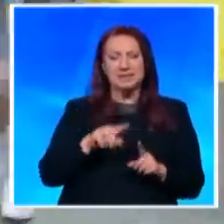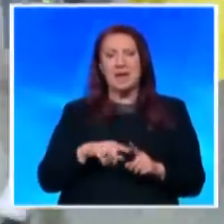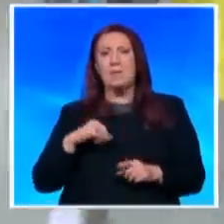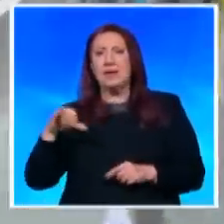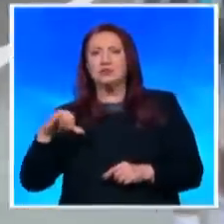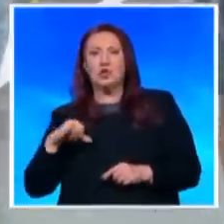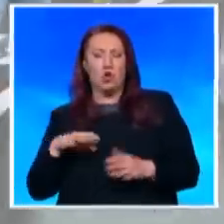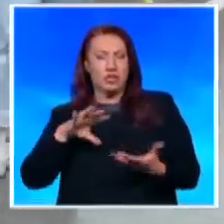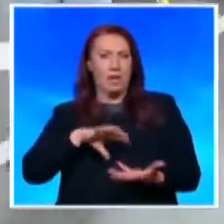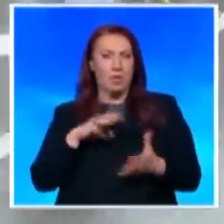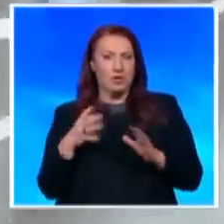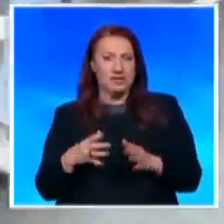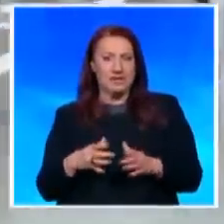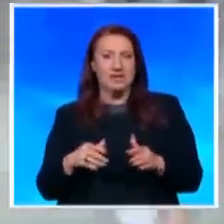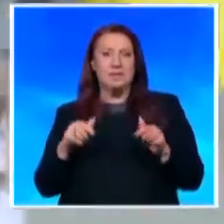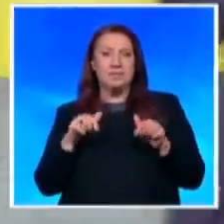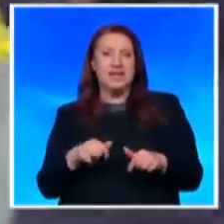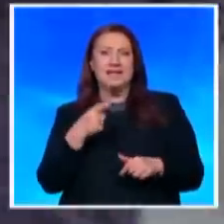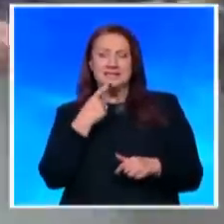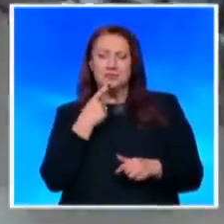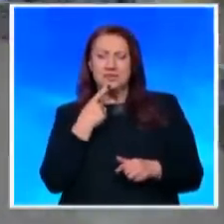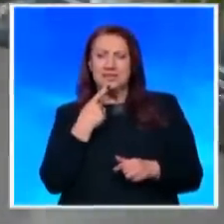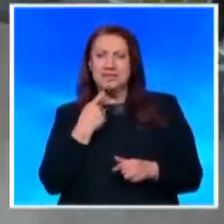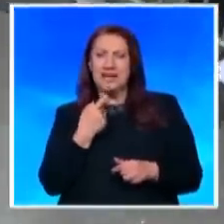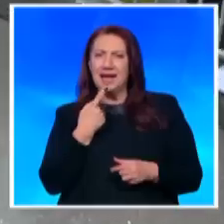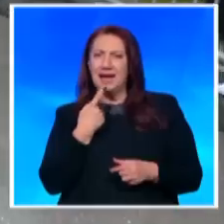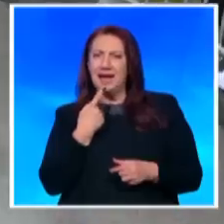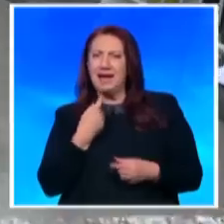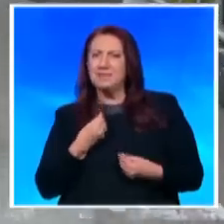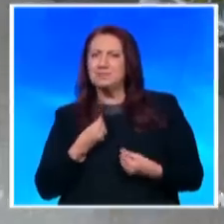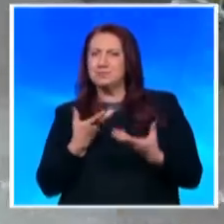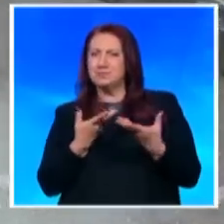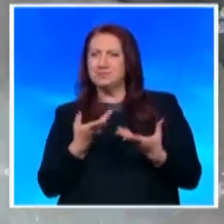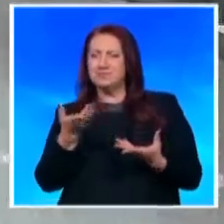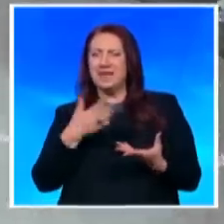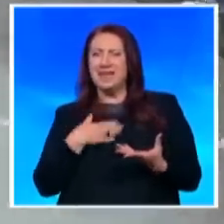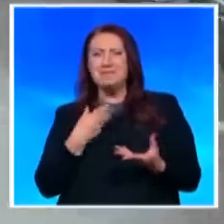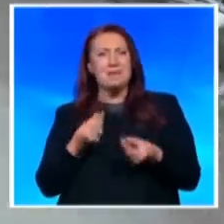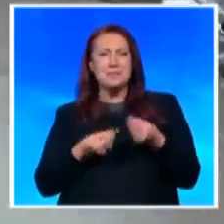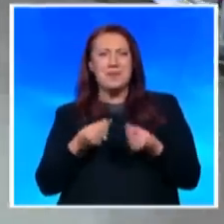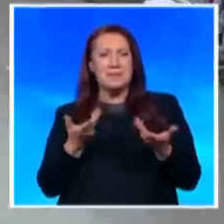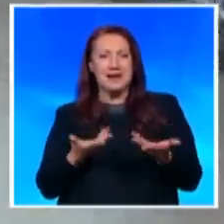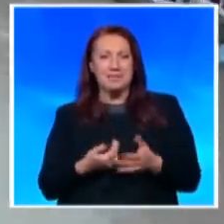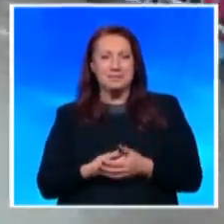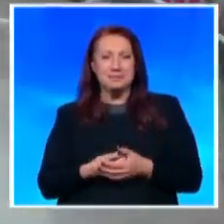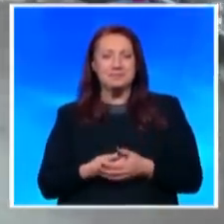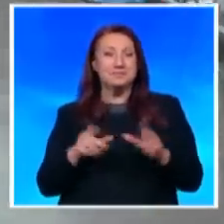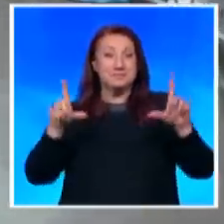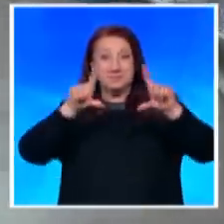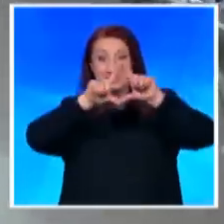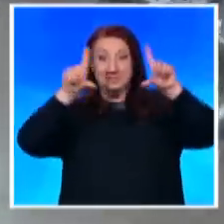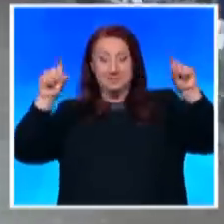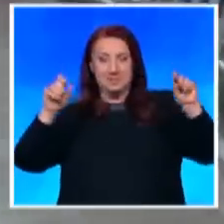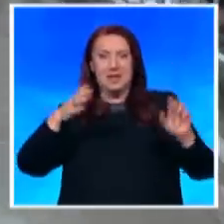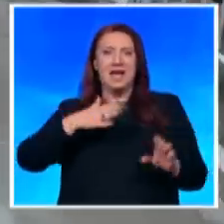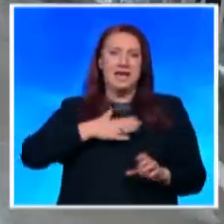сцена, които и тази година финно намекват за техните гафове. Слоганът е има няма 100 плюс години на